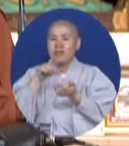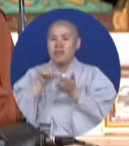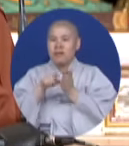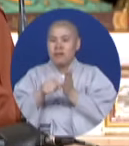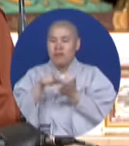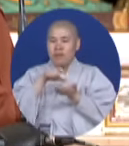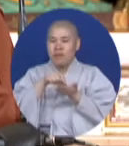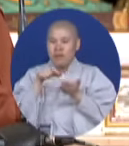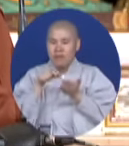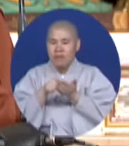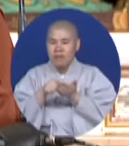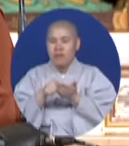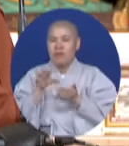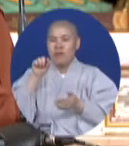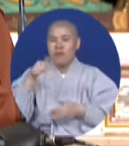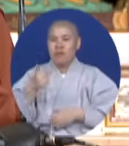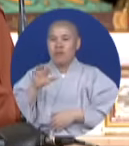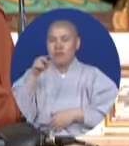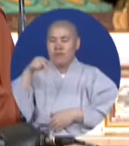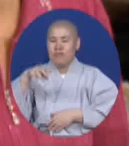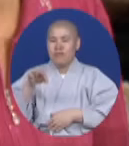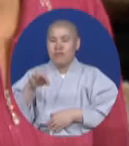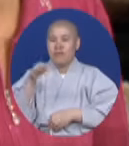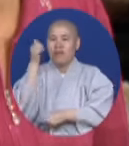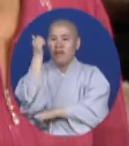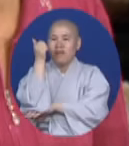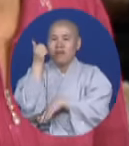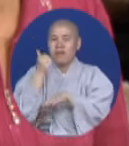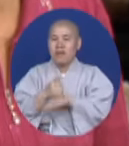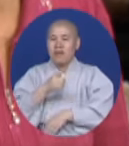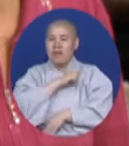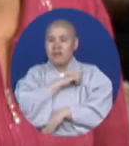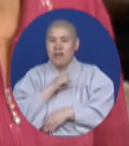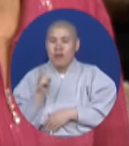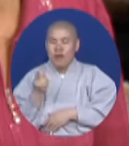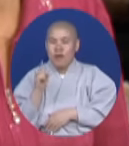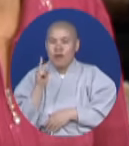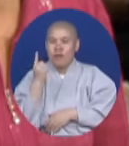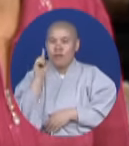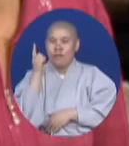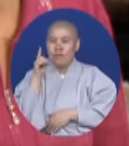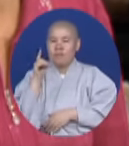이제 원흉인과인데 이게 이제 가장 높은 인과입니다.